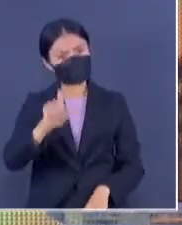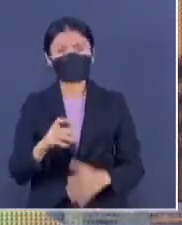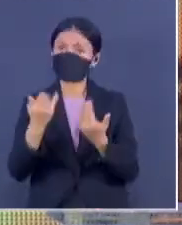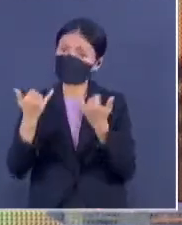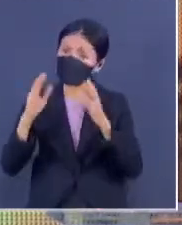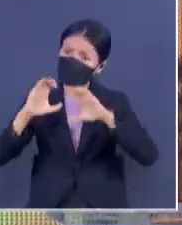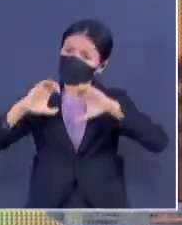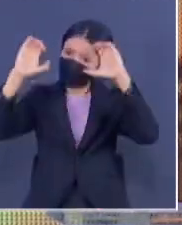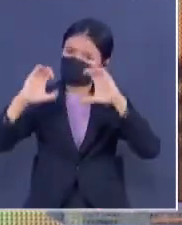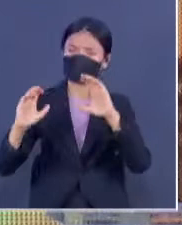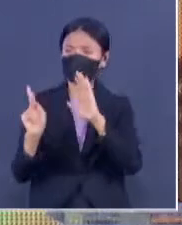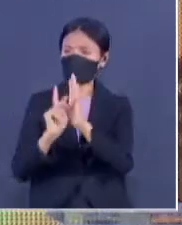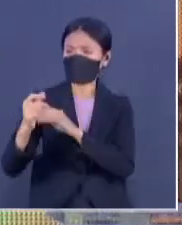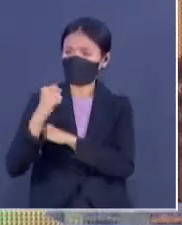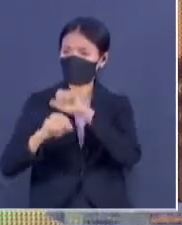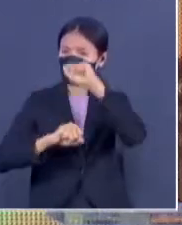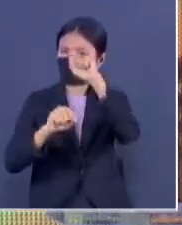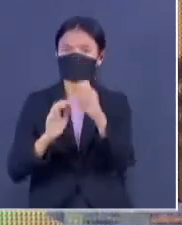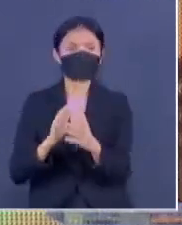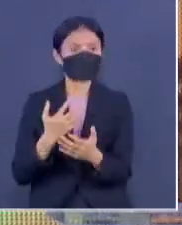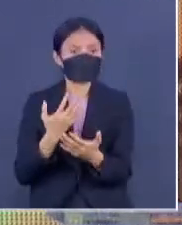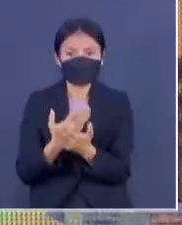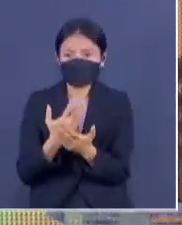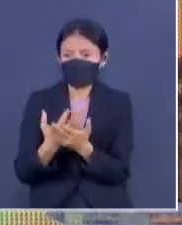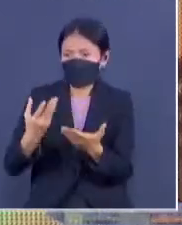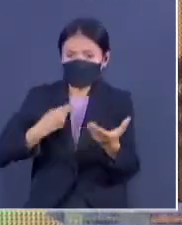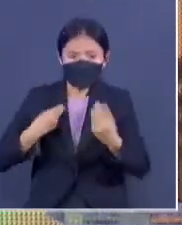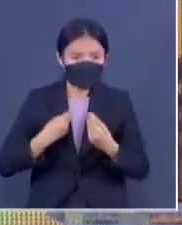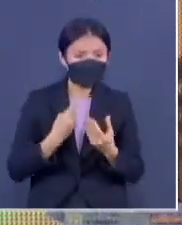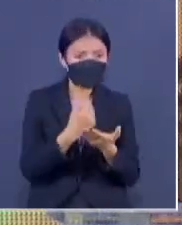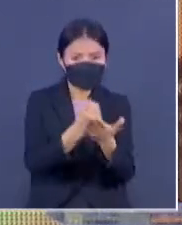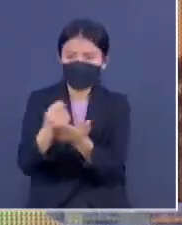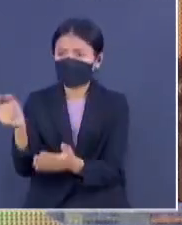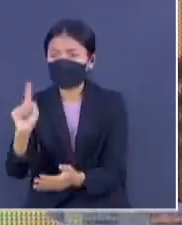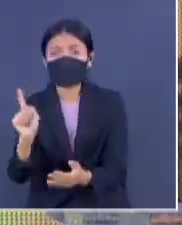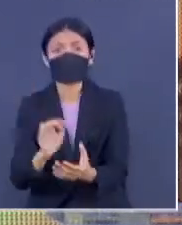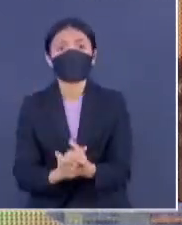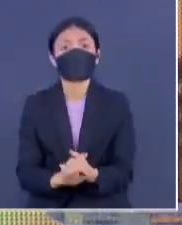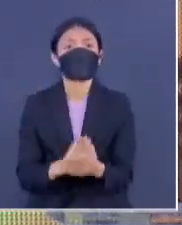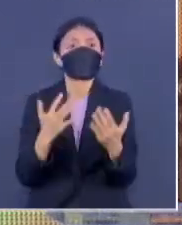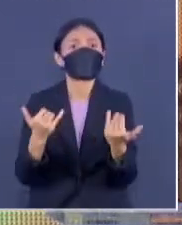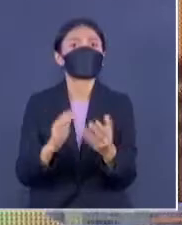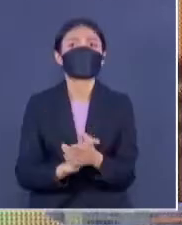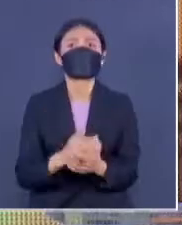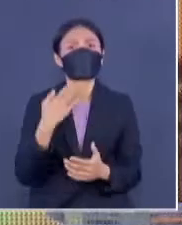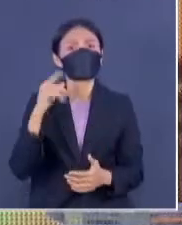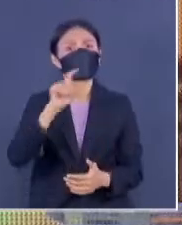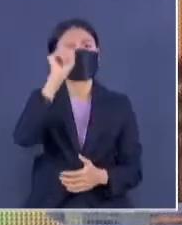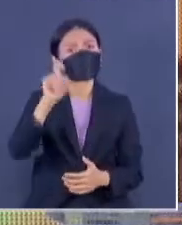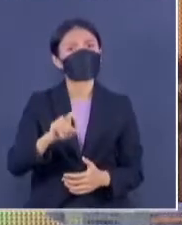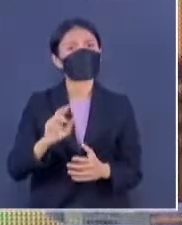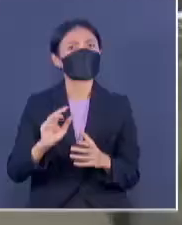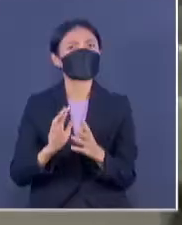ฐว่าพร้อมหรือไม่อีกหนึ่งคำถามที่เกิดขึ้นนะคะถามถึงผลลัพธ์ของการล็อกดาวน์แบบนี้ว่าจะสามารถช่วยหยุดเชื้อได้จริงๆหรือเป